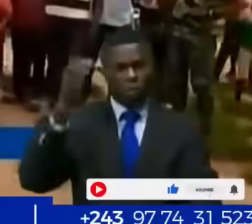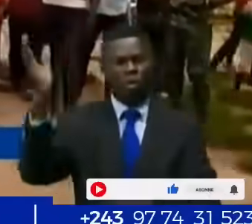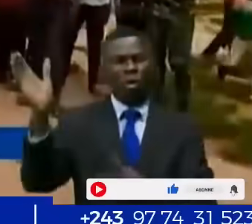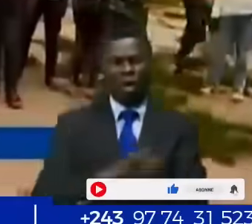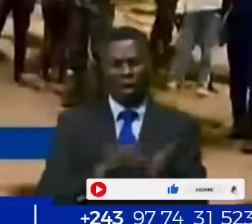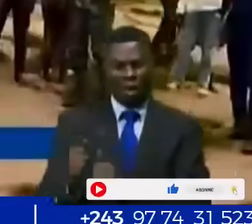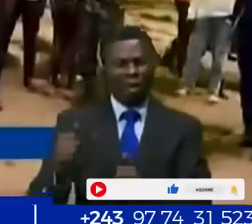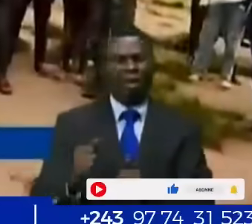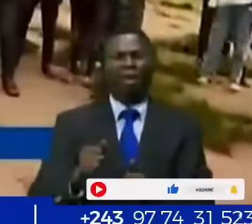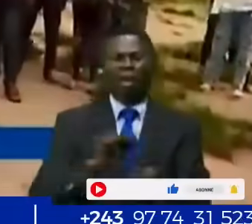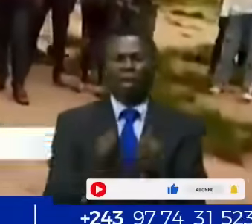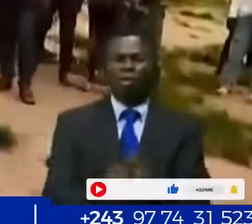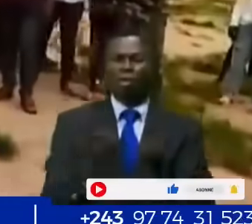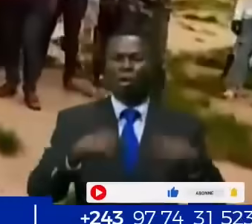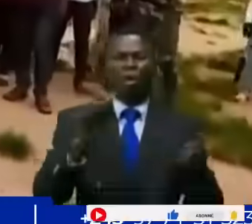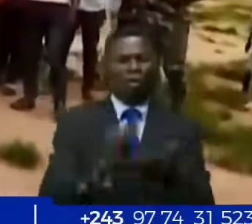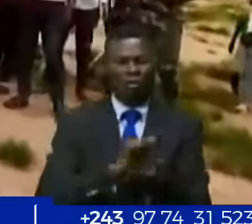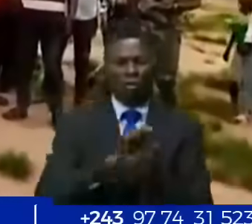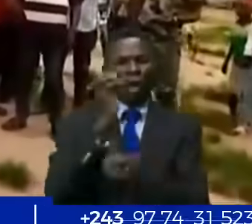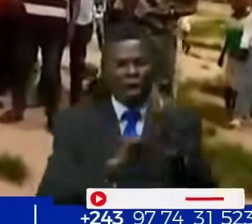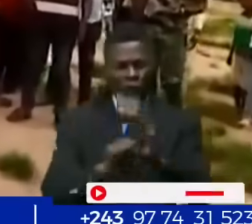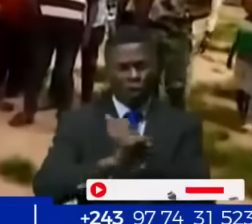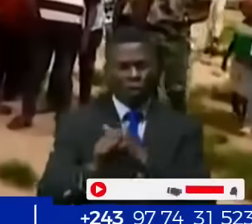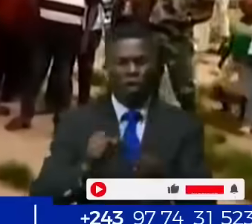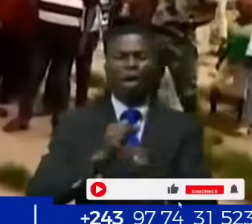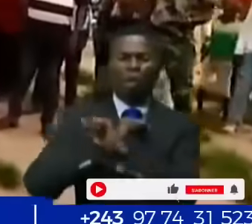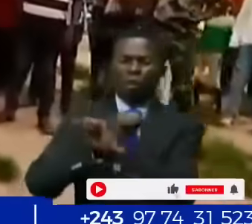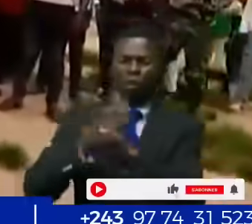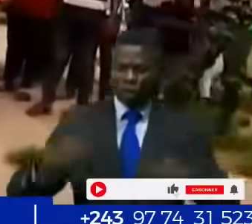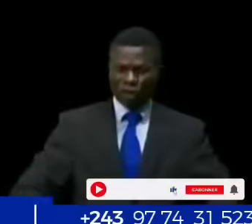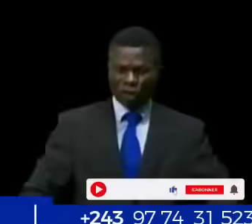ses vendeurs dans le souci de conscientiser la jeunesse des dangers auxquels elle s'expose.